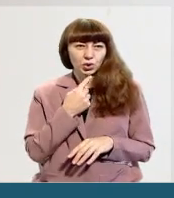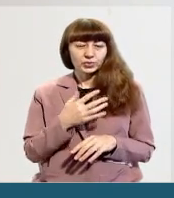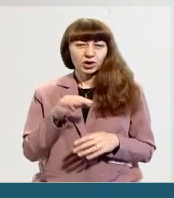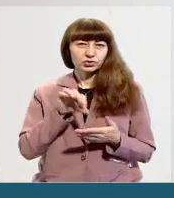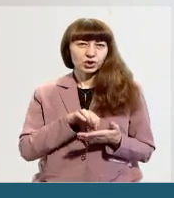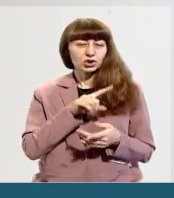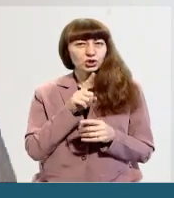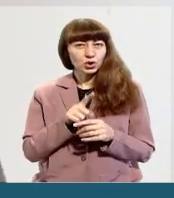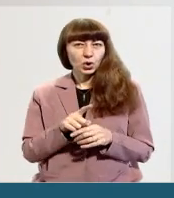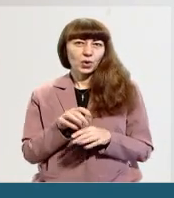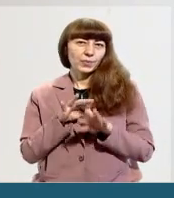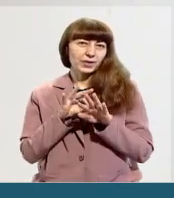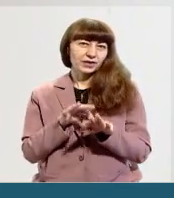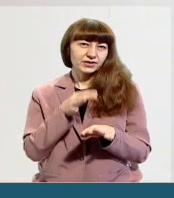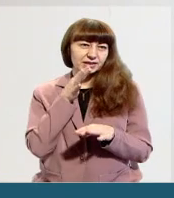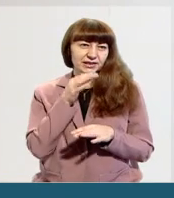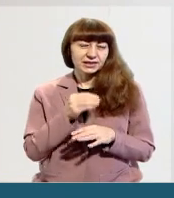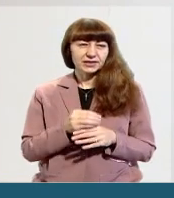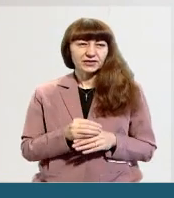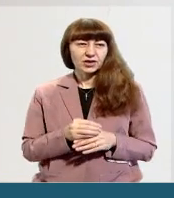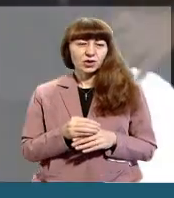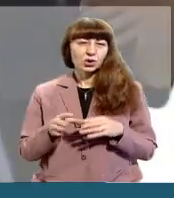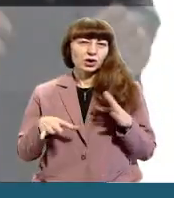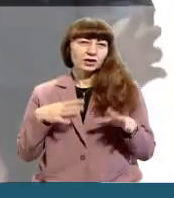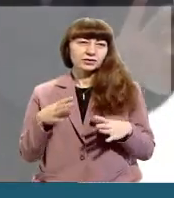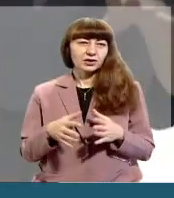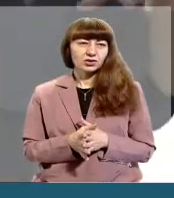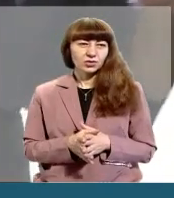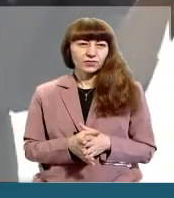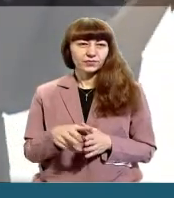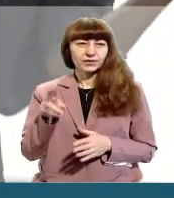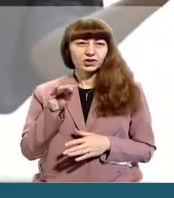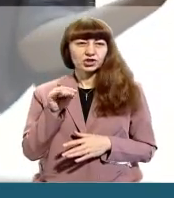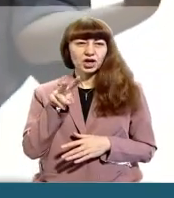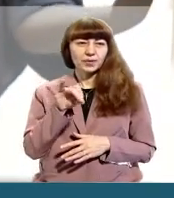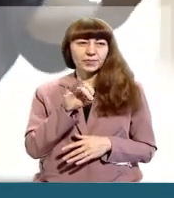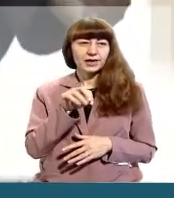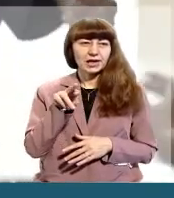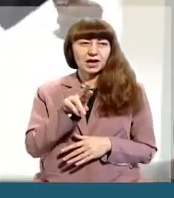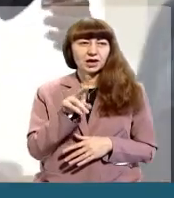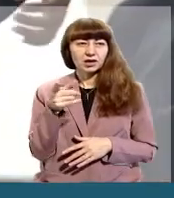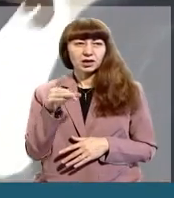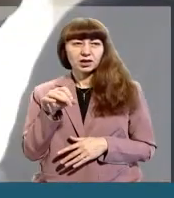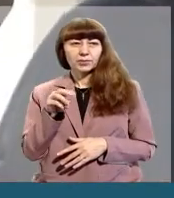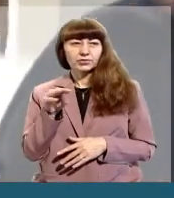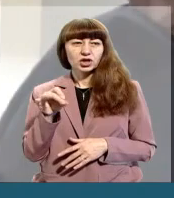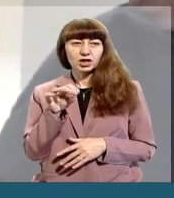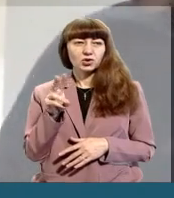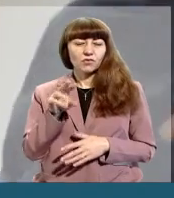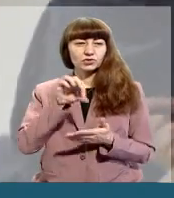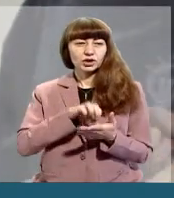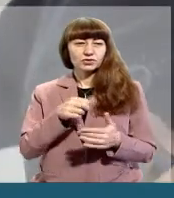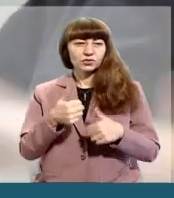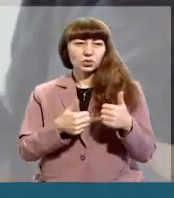сахна мен үшін эмоциямен жылы атмосфера орны. Ал Жәмиля Ғалымжанова байқауда топпен өнер көрсетеді. Финалдық